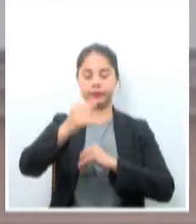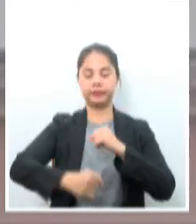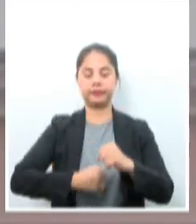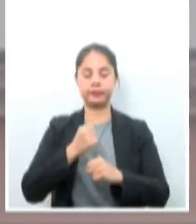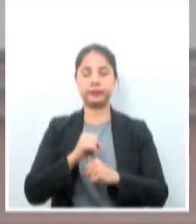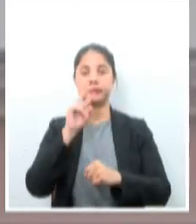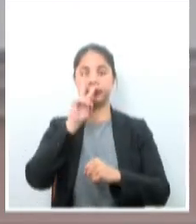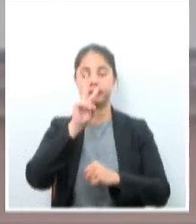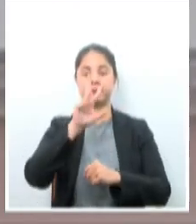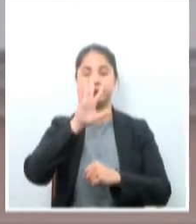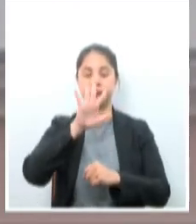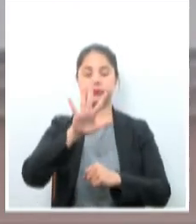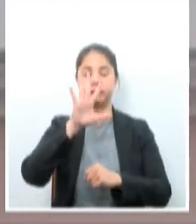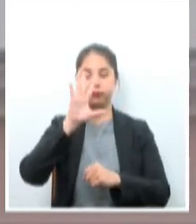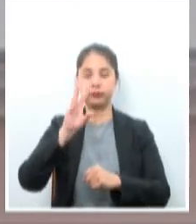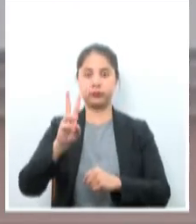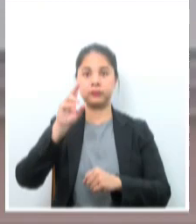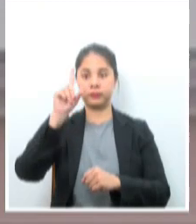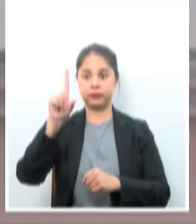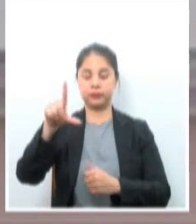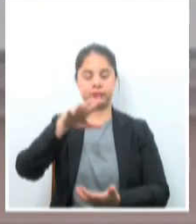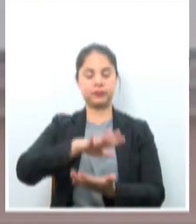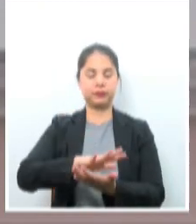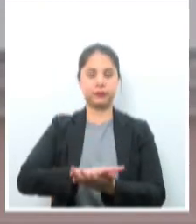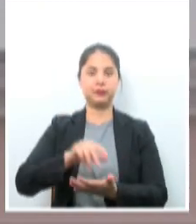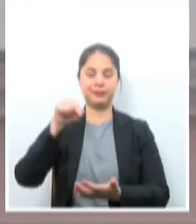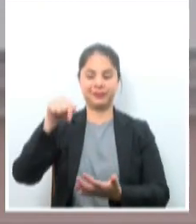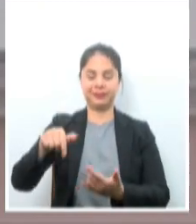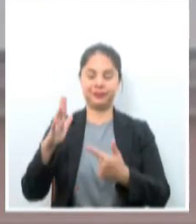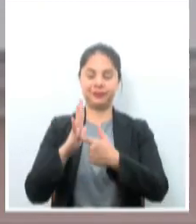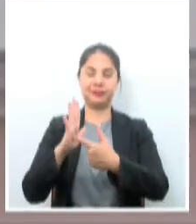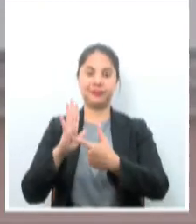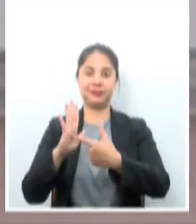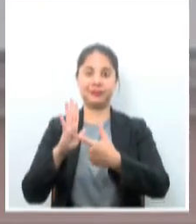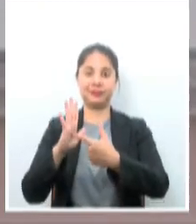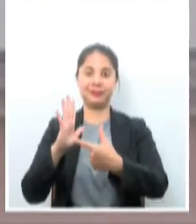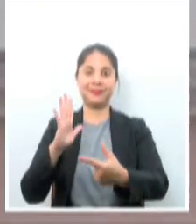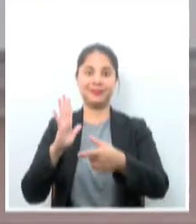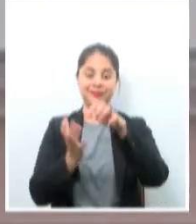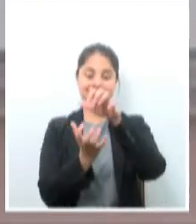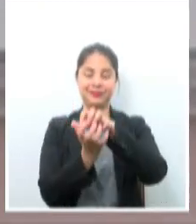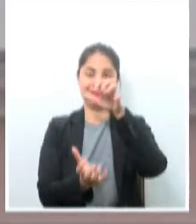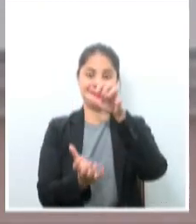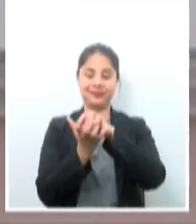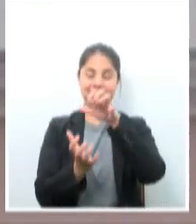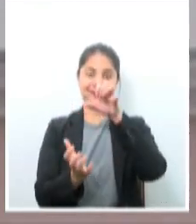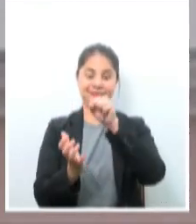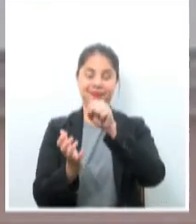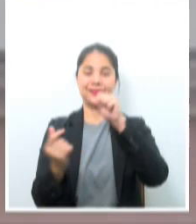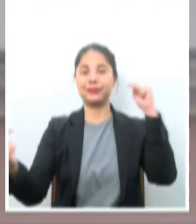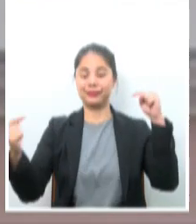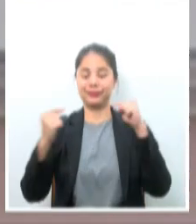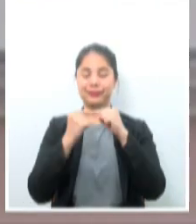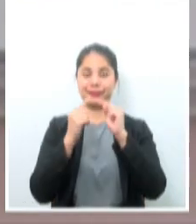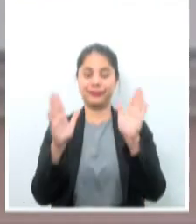พ.ศ. 2561นะครับที่โรงเรียนเทพศิรินทร์สุปราการวิชาเอกดนตรีไทยนะครับสิ่งแรก